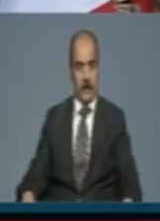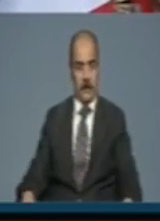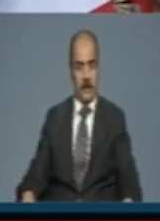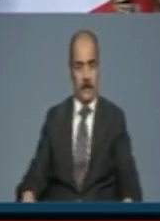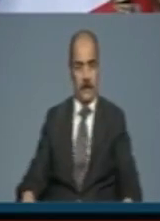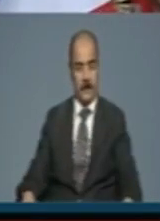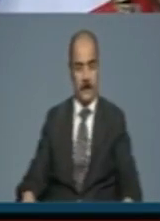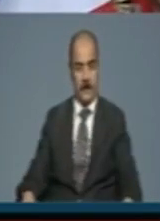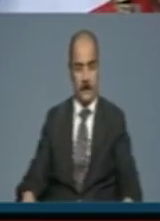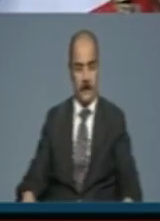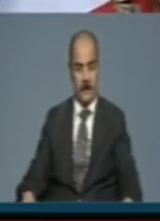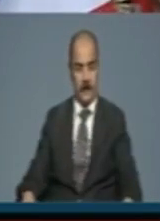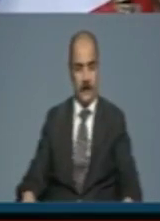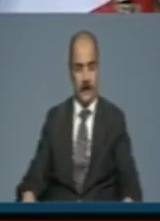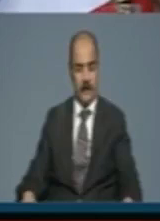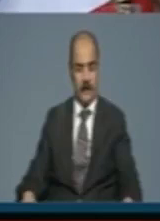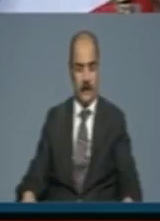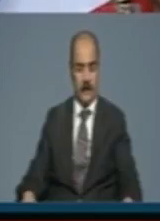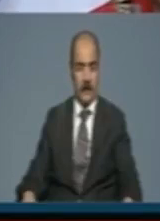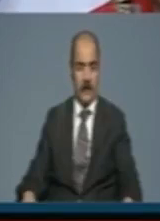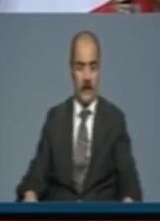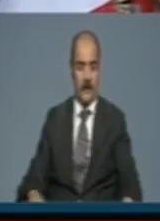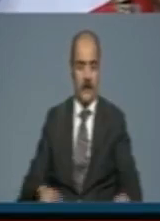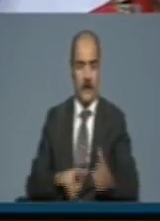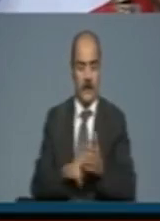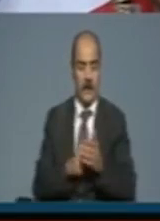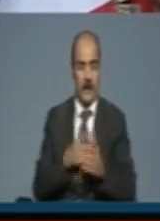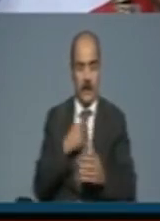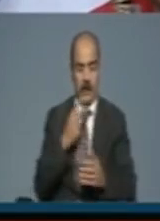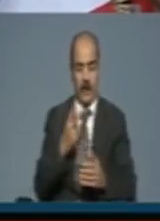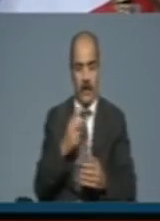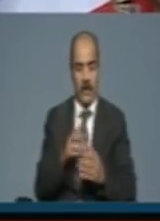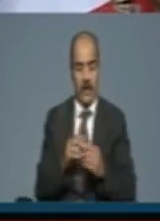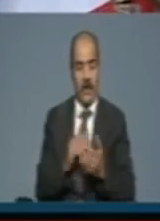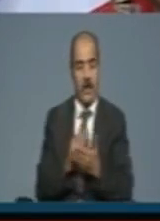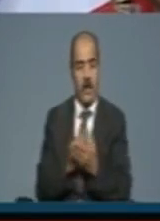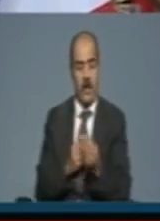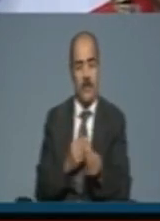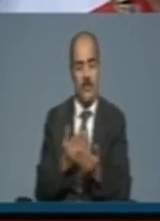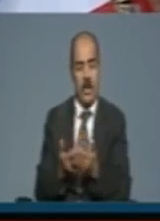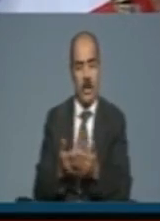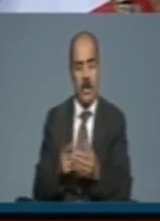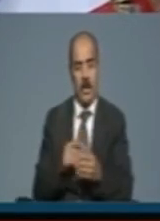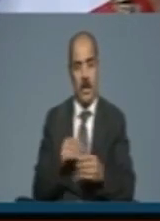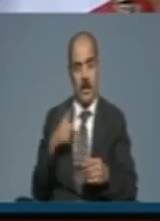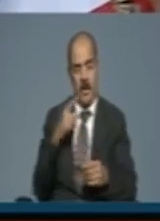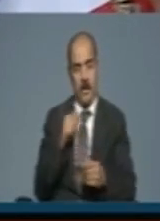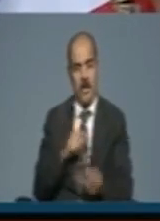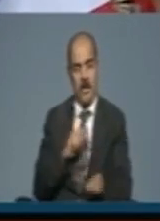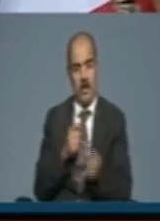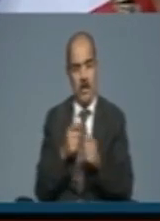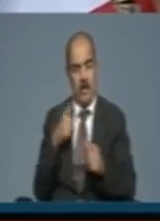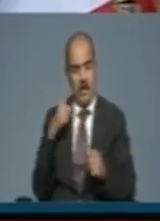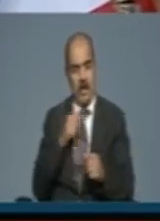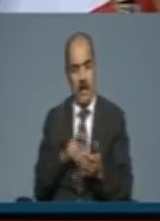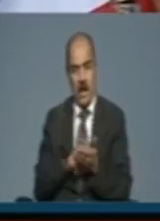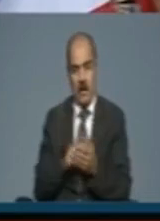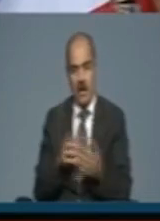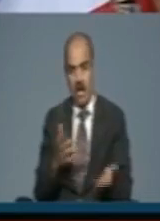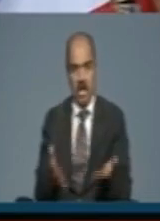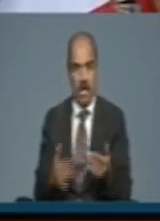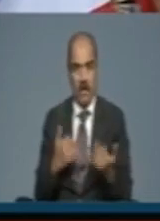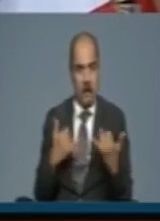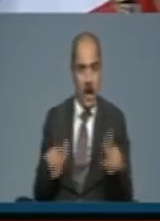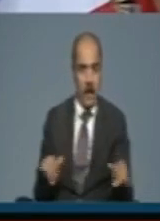فوق الكل هو من المهم جدا أن نمنع التصعيد في المنطقة كي لا نخسر السيطرة وسيطرة